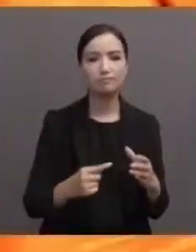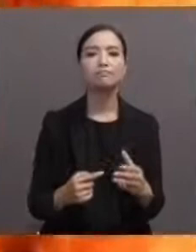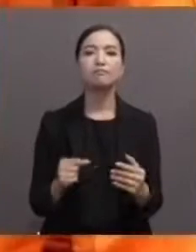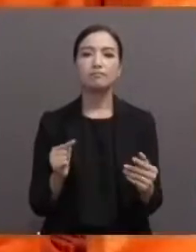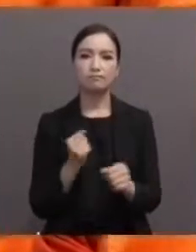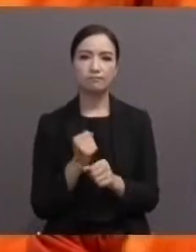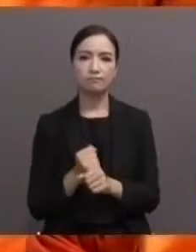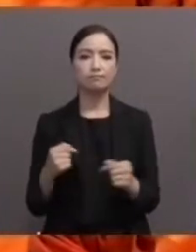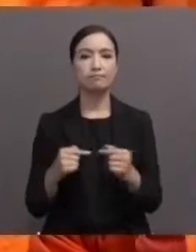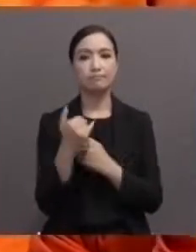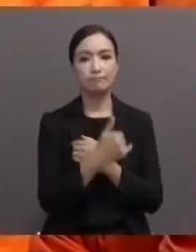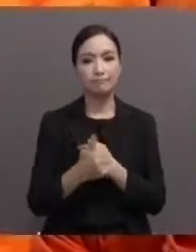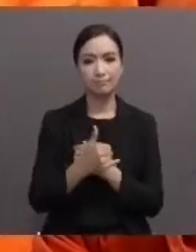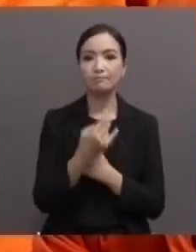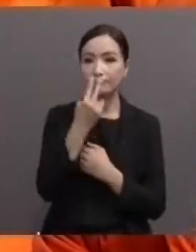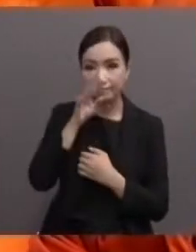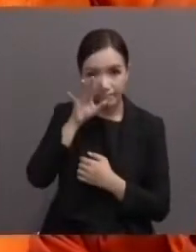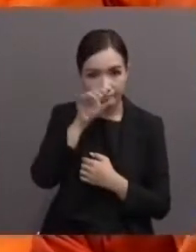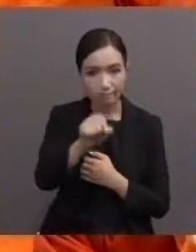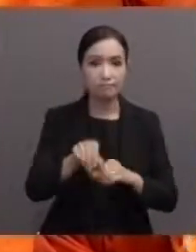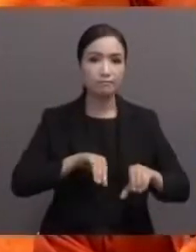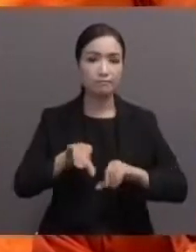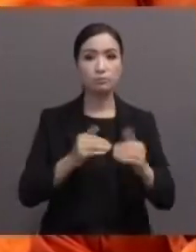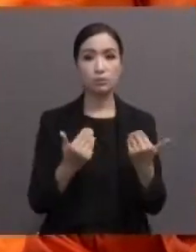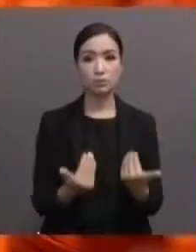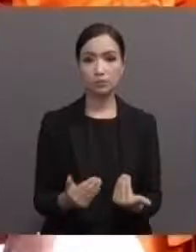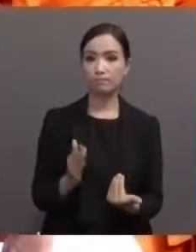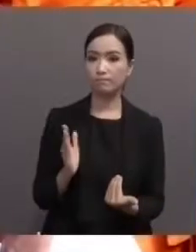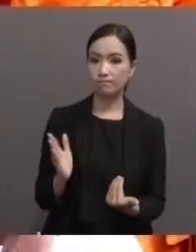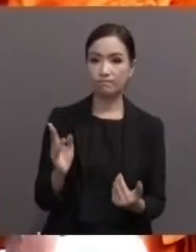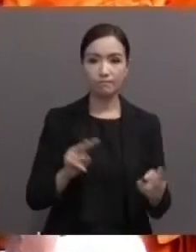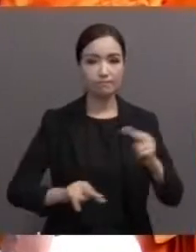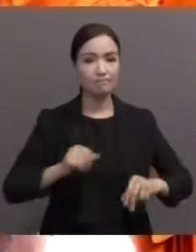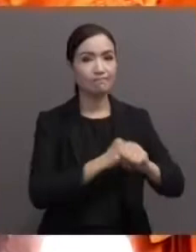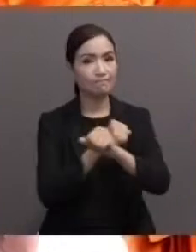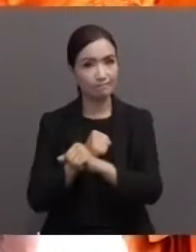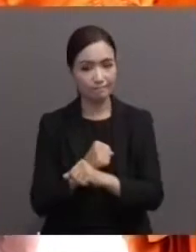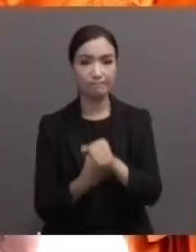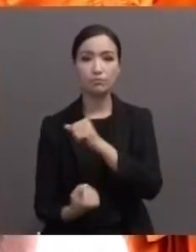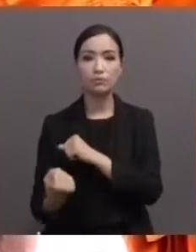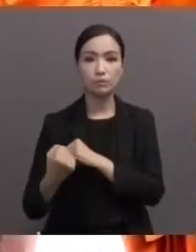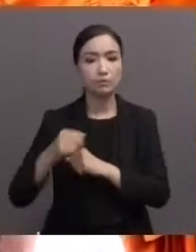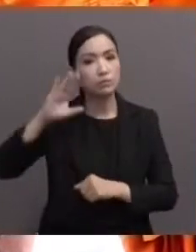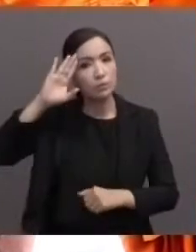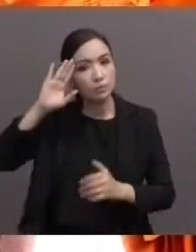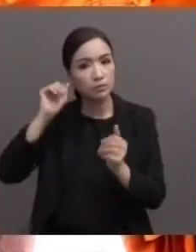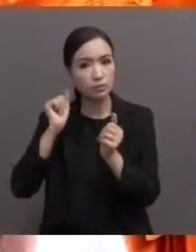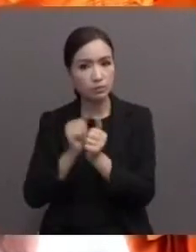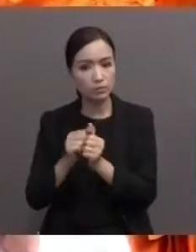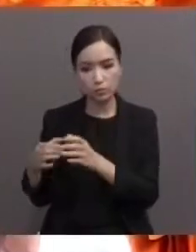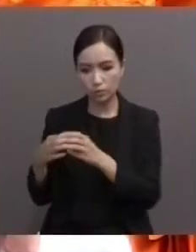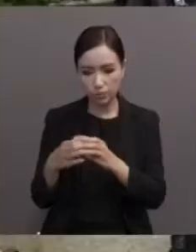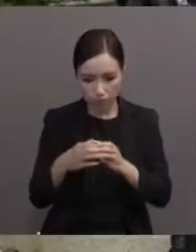ครับ ค่ะเป็นที่น่าสังเกตนะคะคุณผู้ชมบอกว่าการจัดงานวันนี้ค่ะมีการรักษาความปลอดภัยอย่างเข้มงวดมีตำรวจหน่วยเก็บกู้วัตถุ